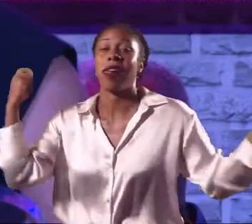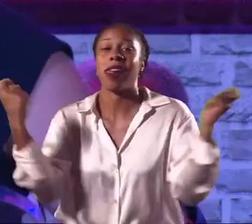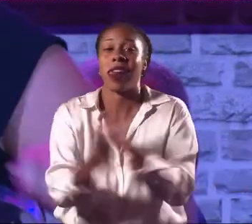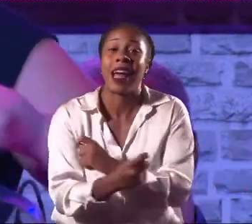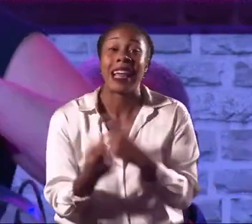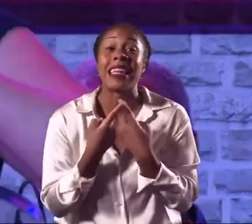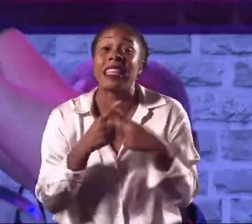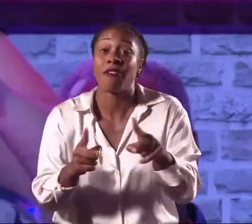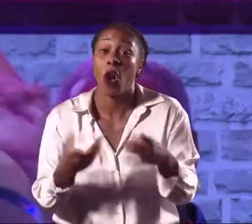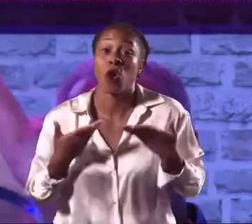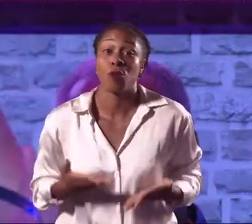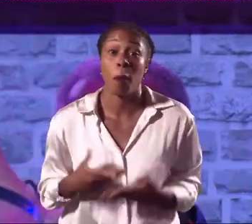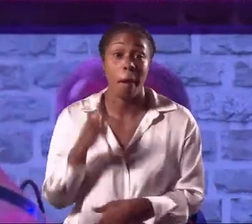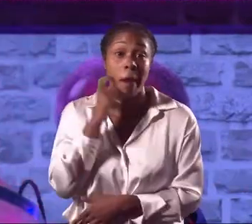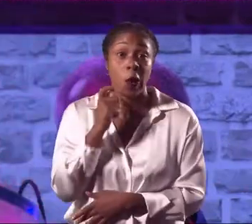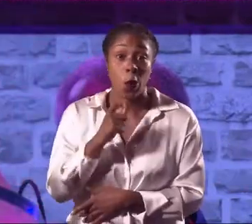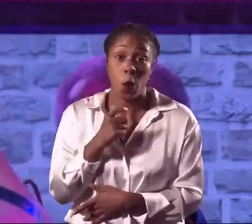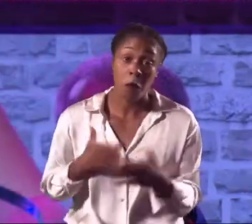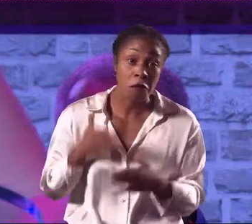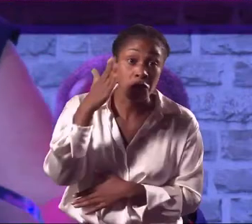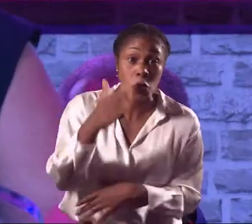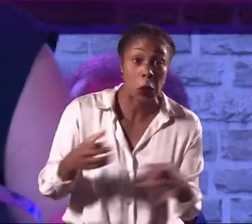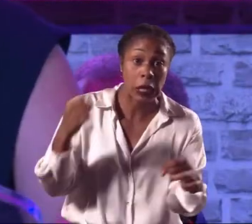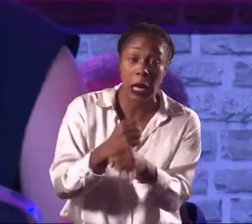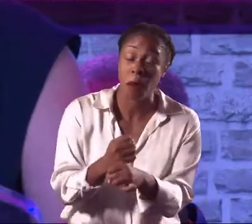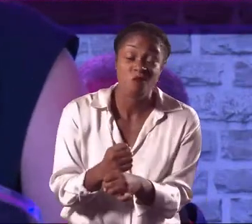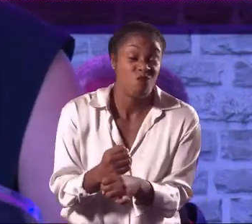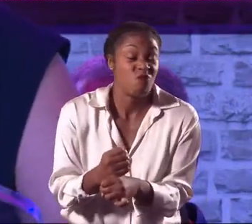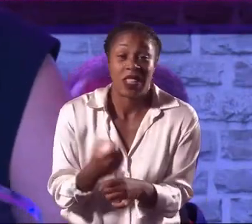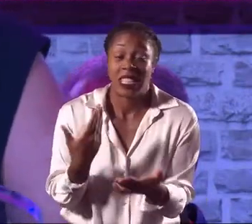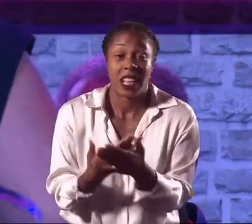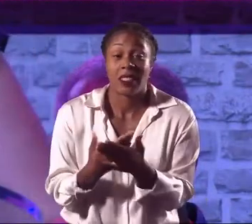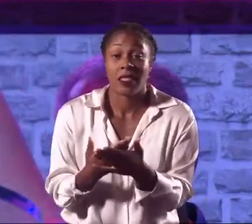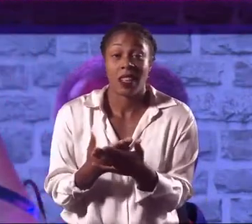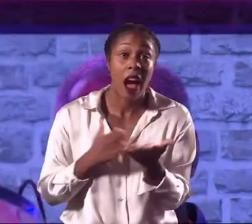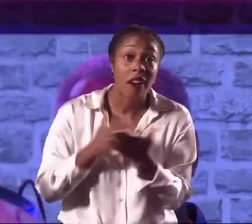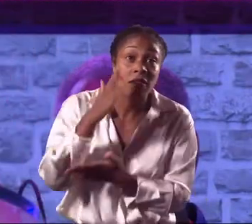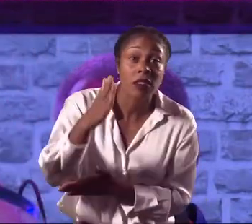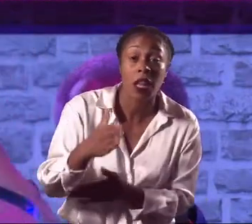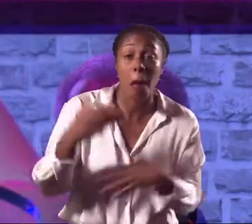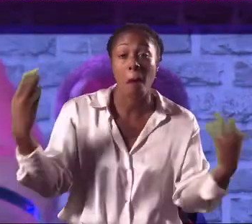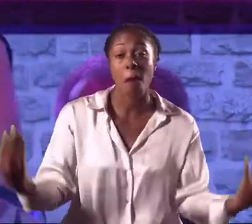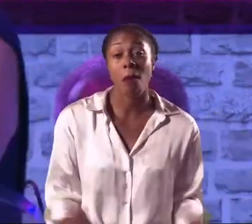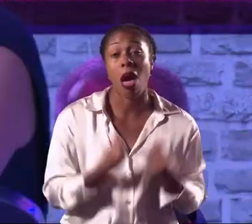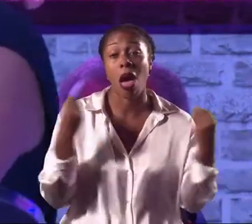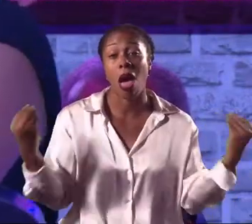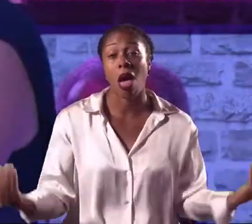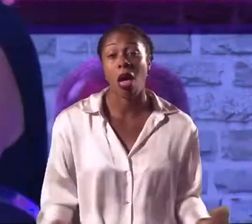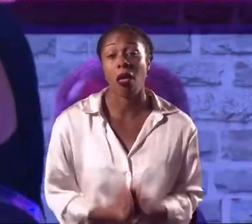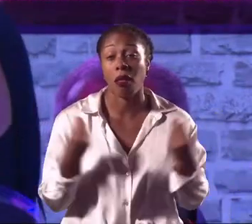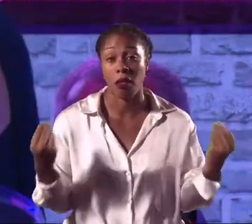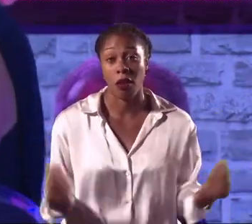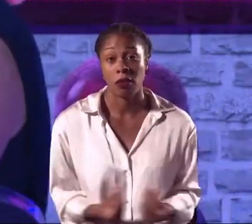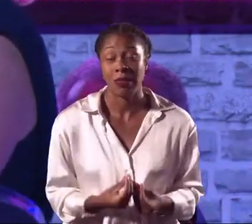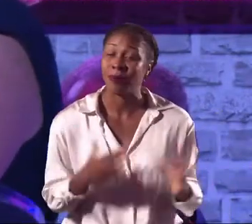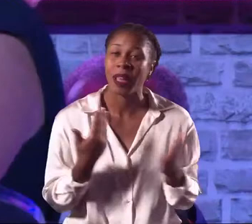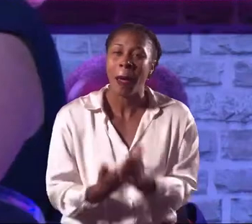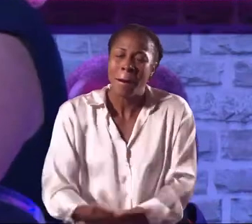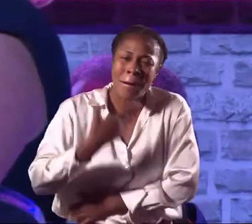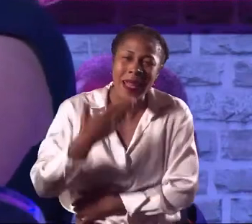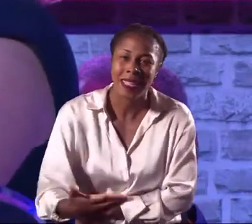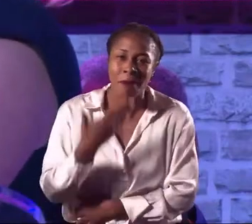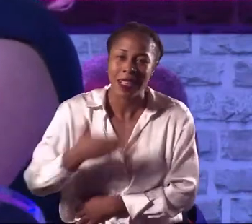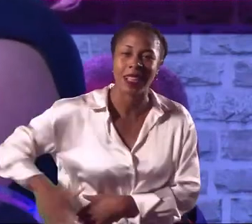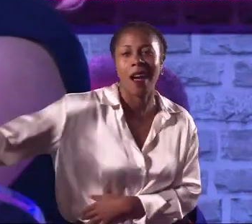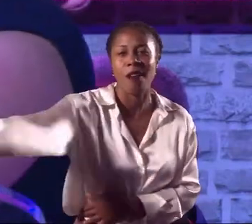est en train de créer Macron sous nos yeux, c'est-à-dire un monde de malheur et de désespoir. Oui, merci à vous, la